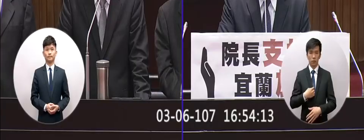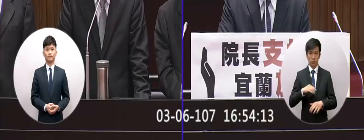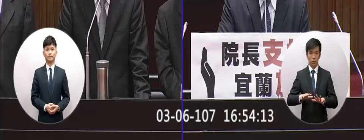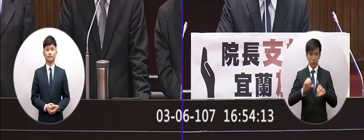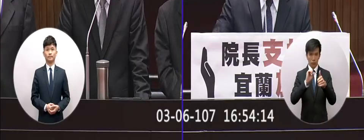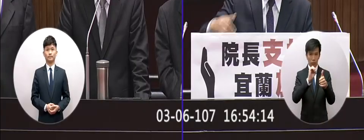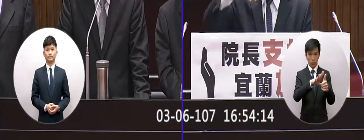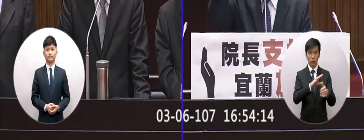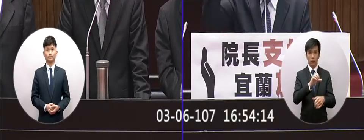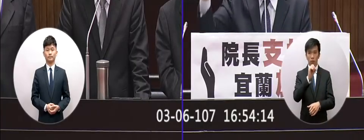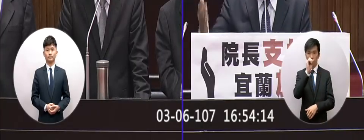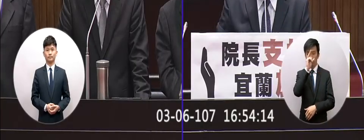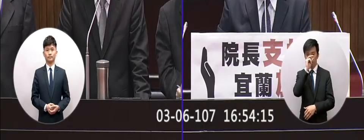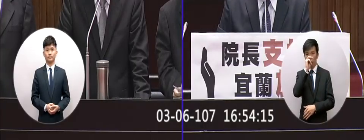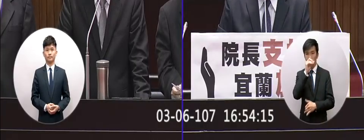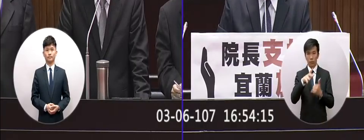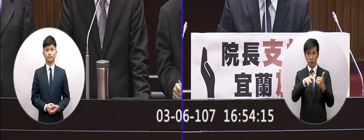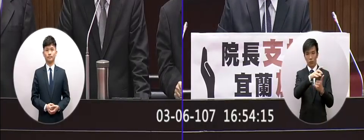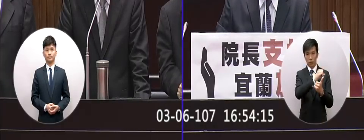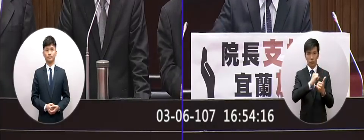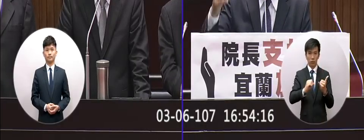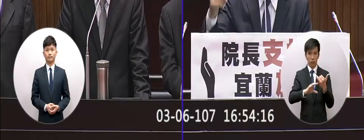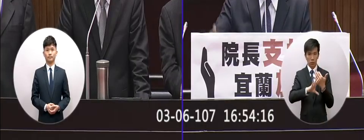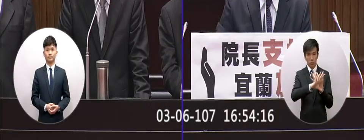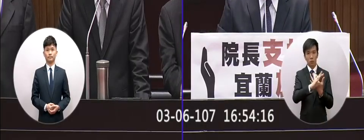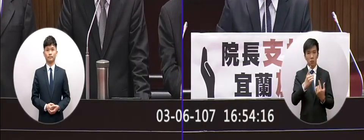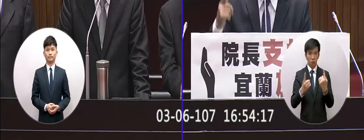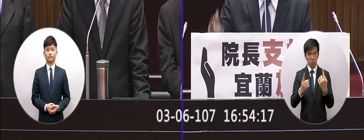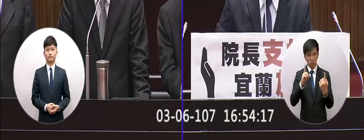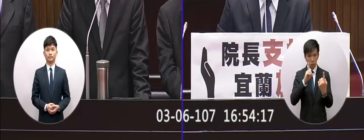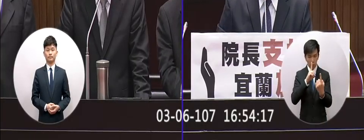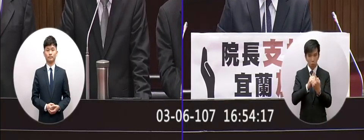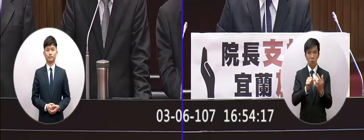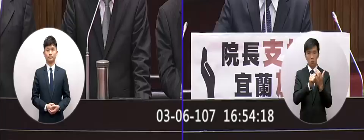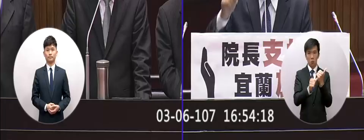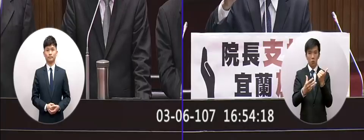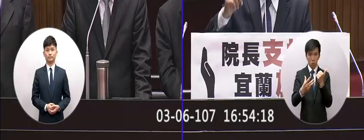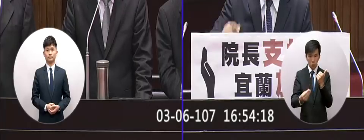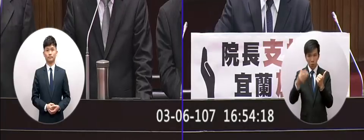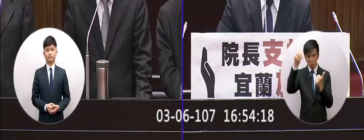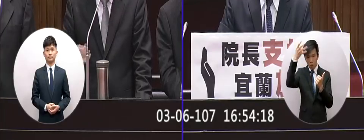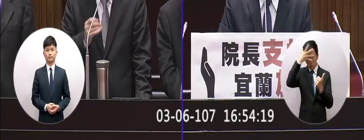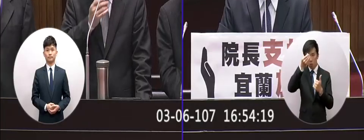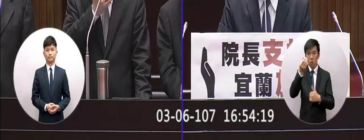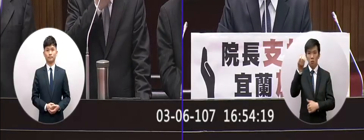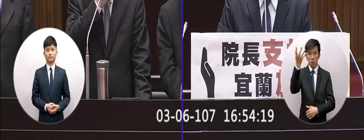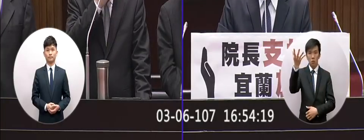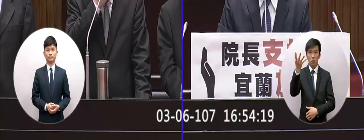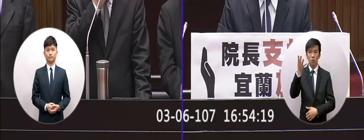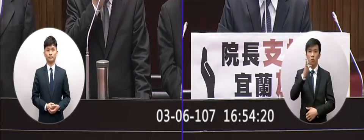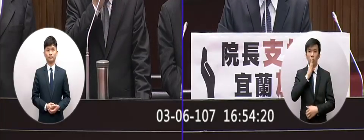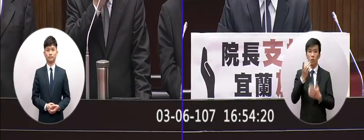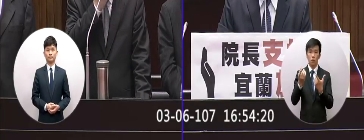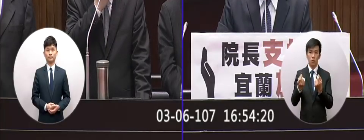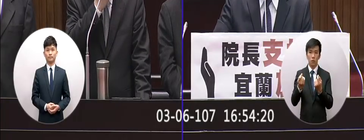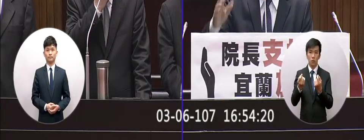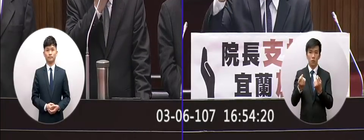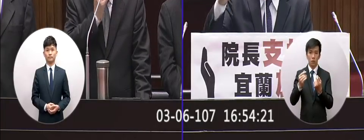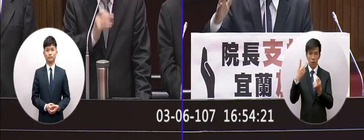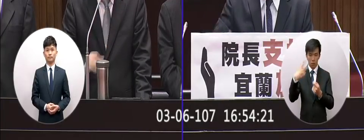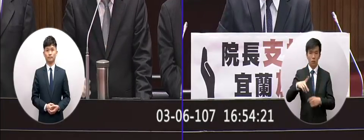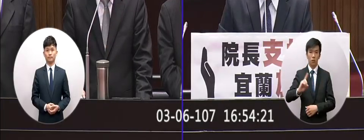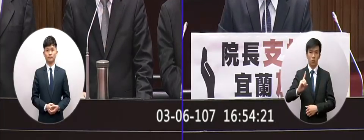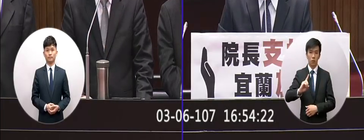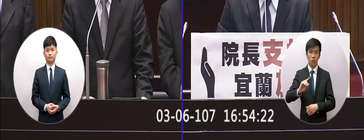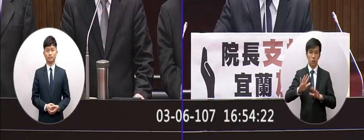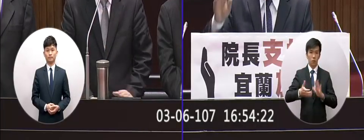止跟全台湾的人面临人口老化、少子化，更严重的我们是人口的外移。这个